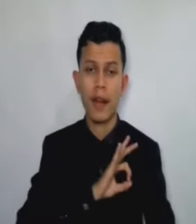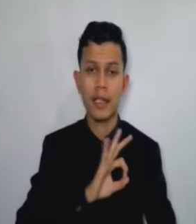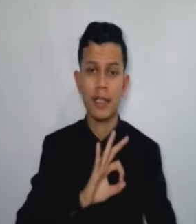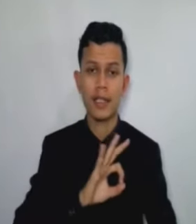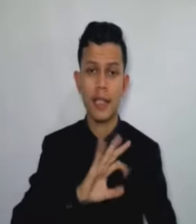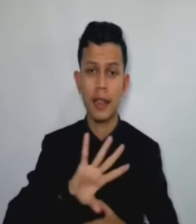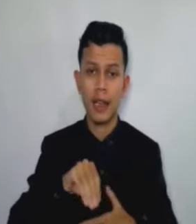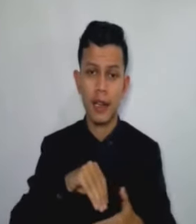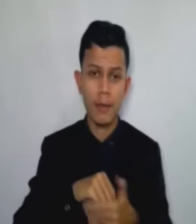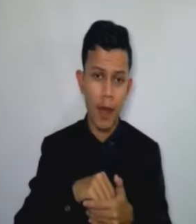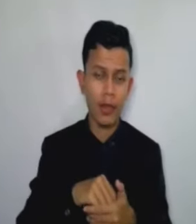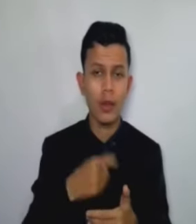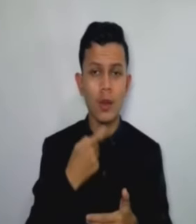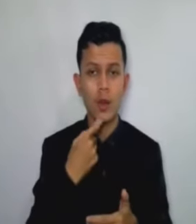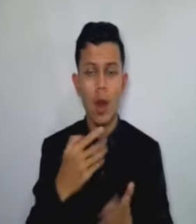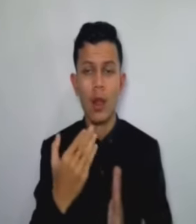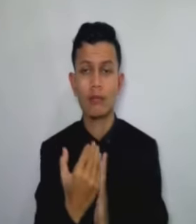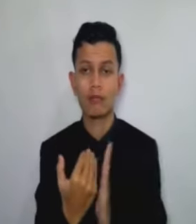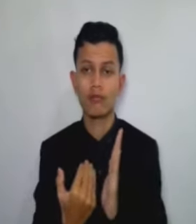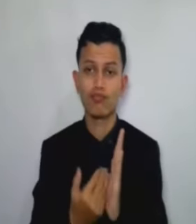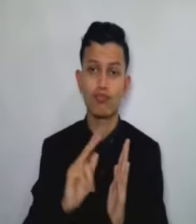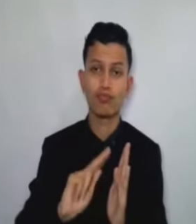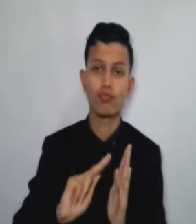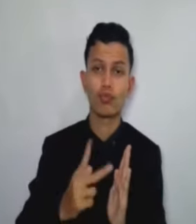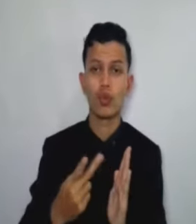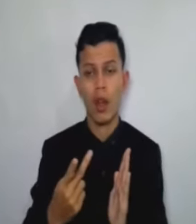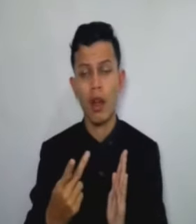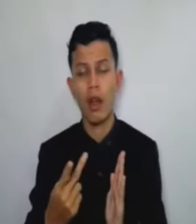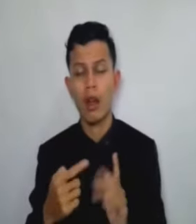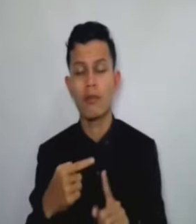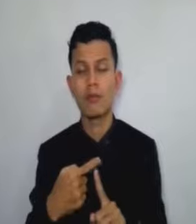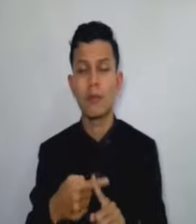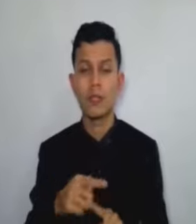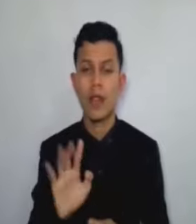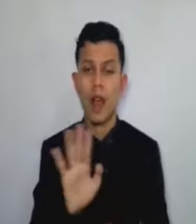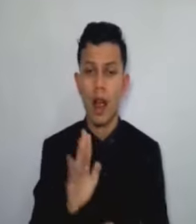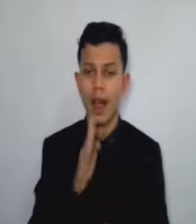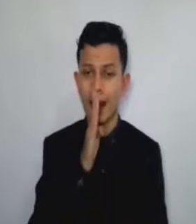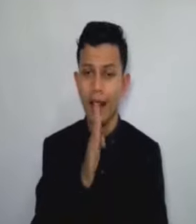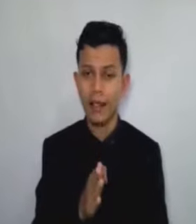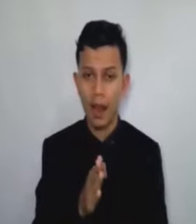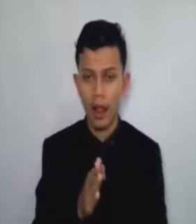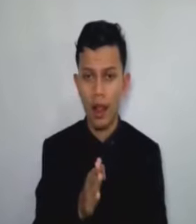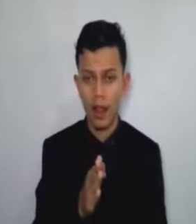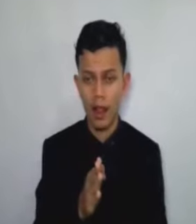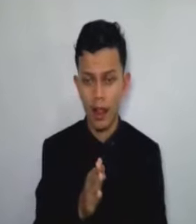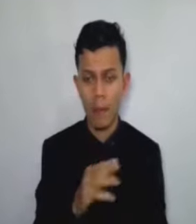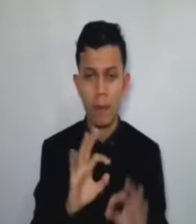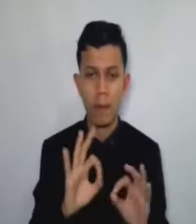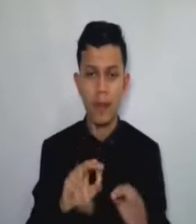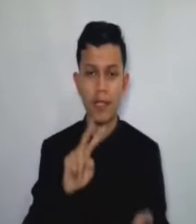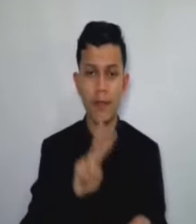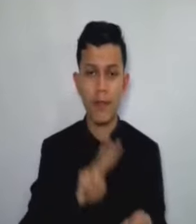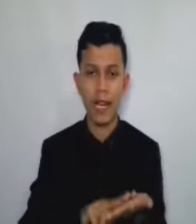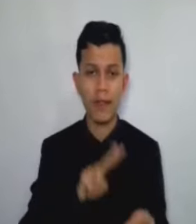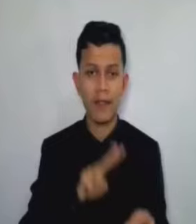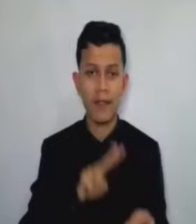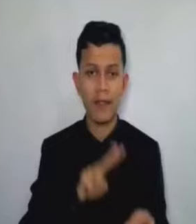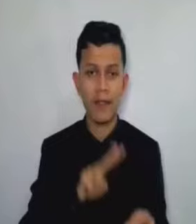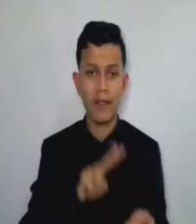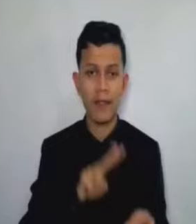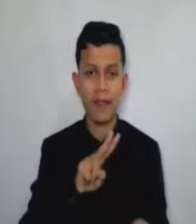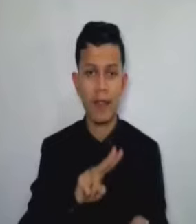pasangan calon dan dalil pemohon mengenai dugaan adanya ketidaknetralan termohon dalam verifikasi dan penetapan pasangan calon